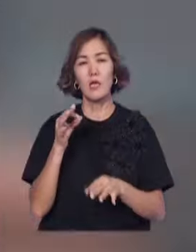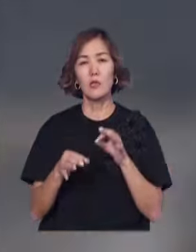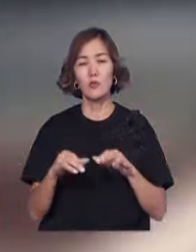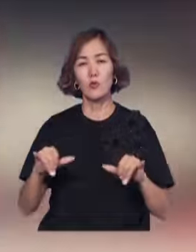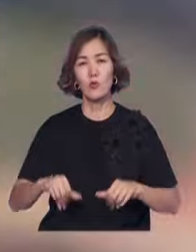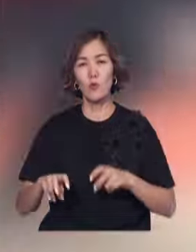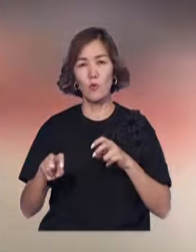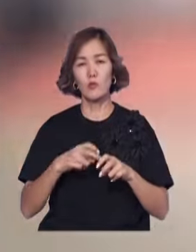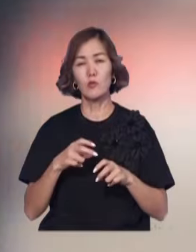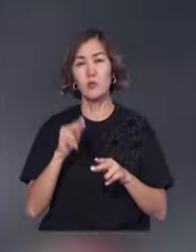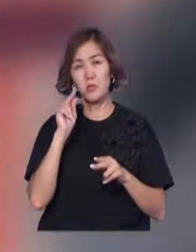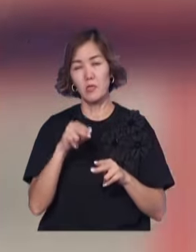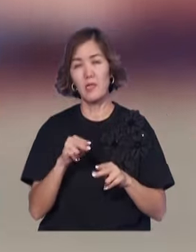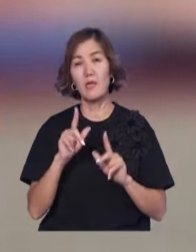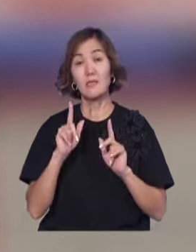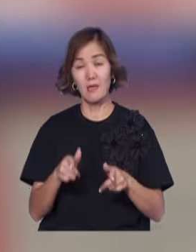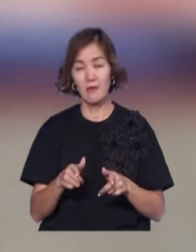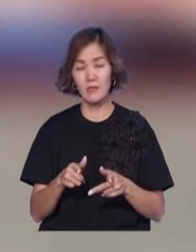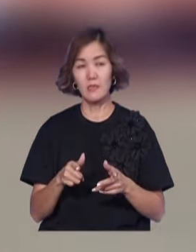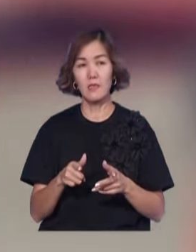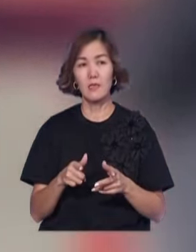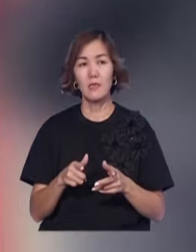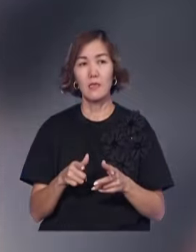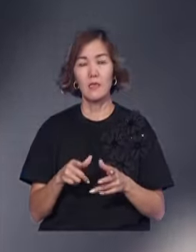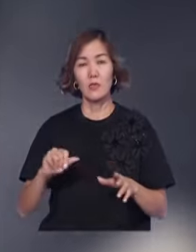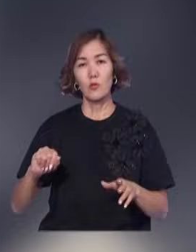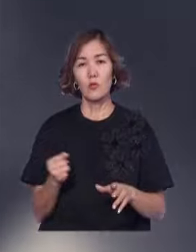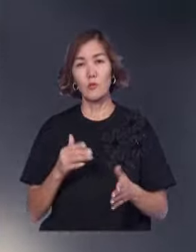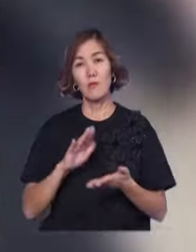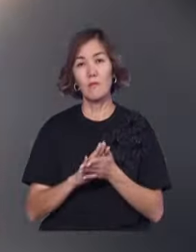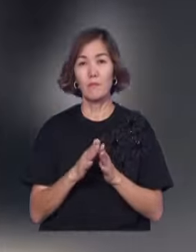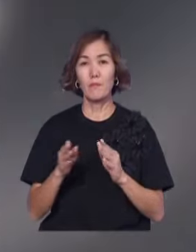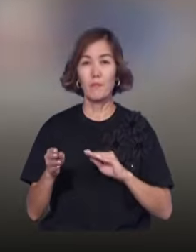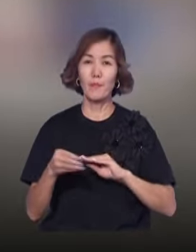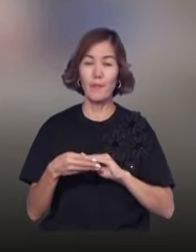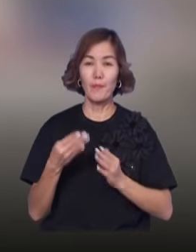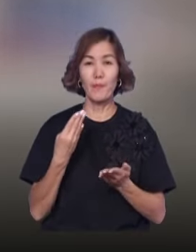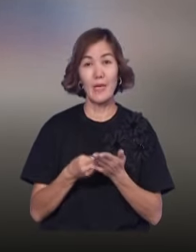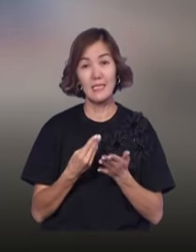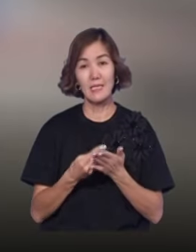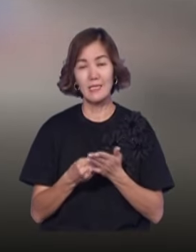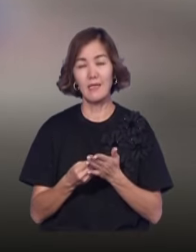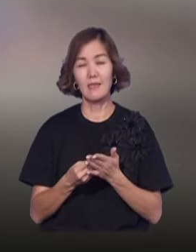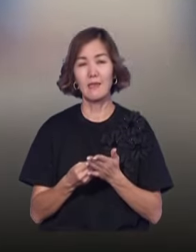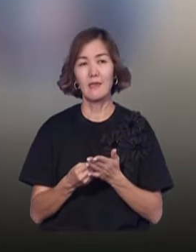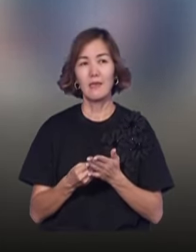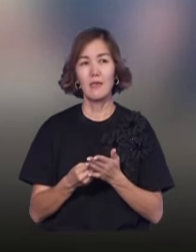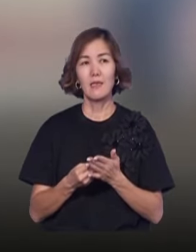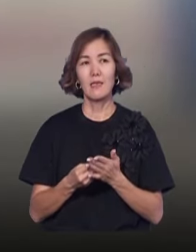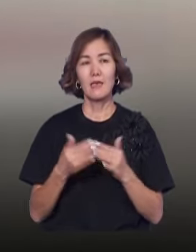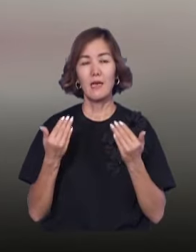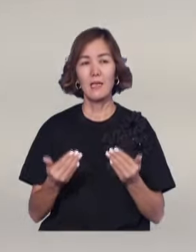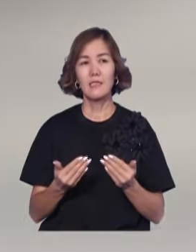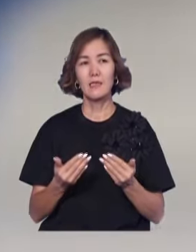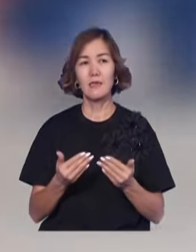бұзушы кінәсін толық мойындаған. Ол мұндай әрекетке досымен бәстескен соң барғанын және істеген ісіне өкінетінін айтты.